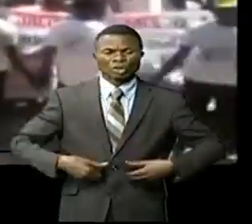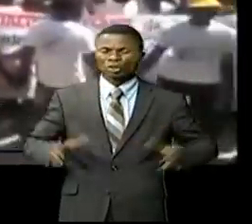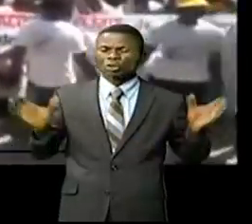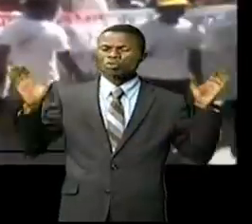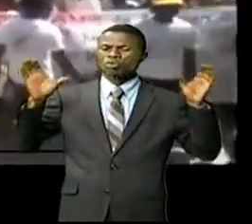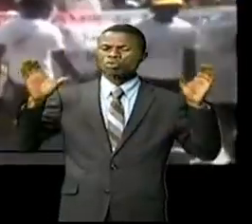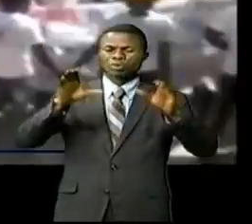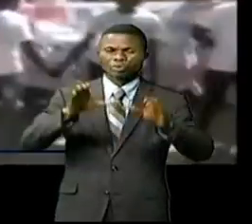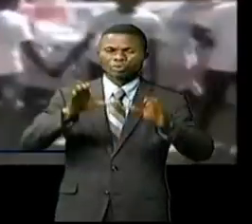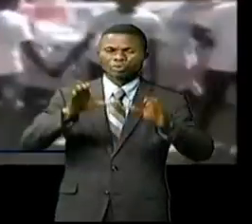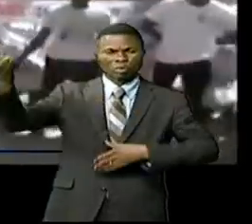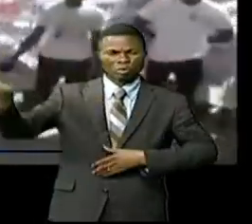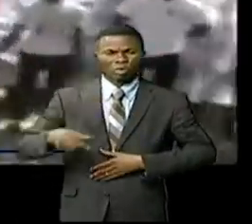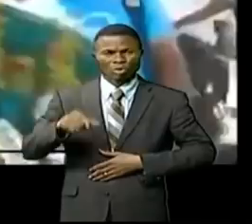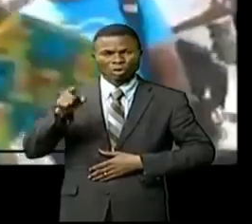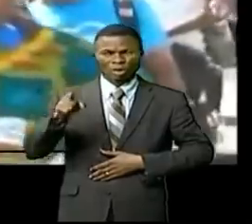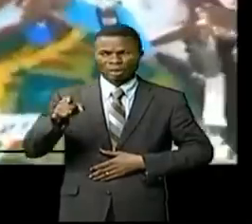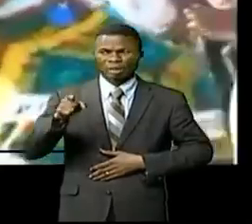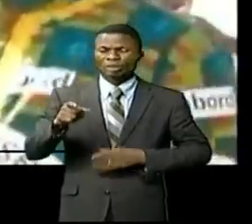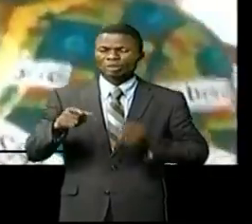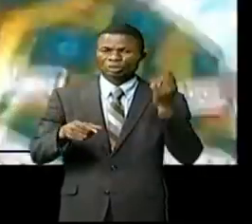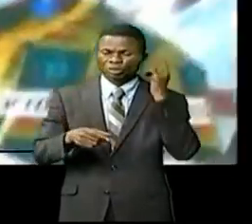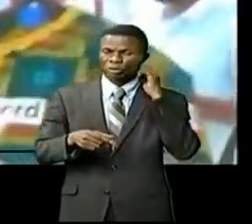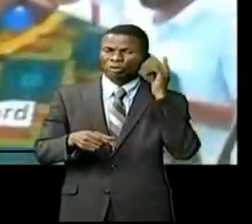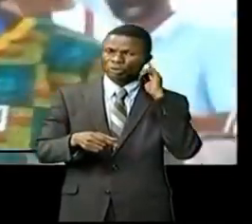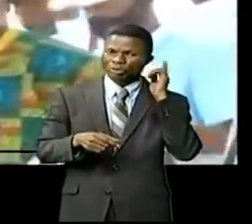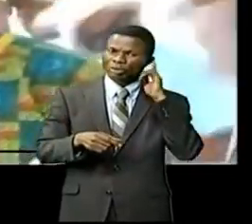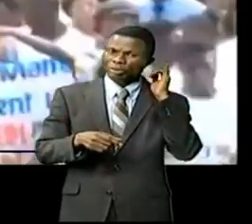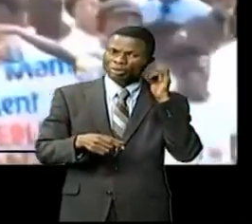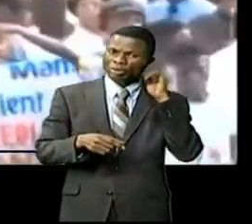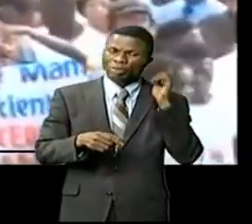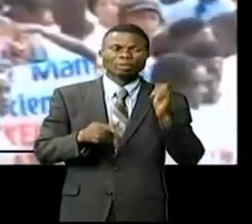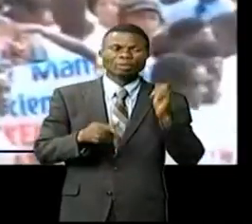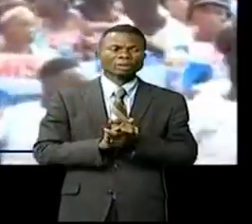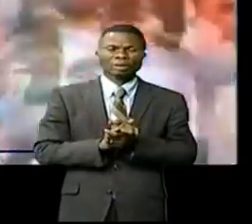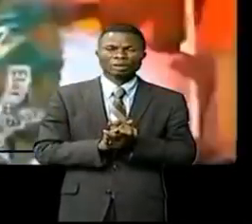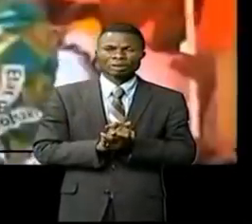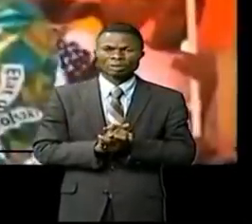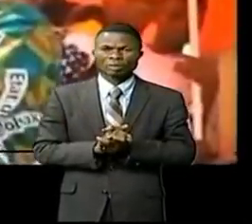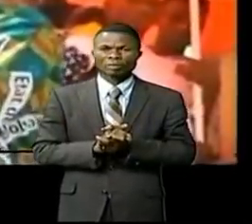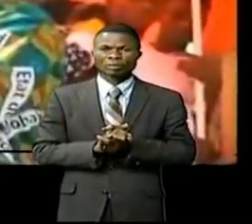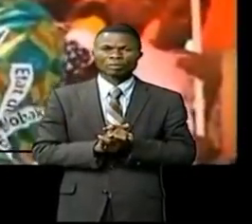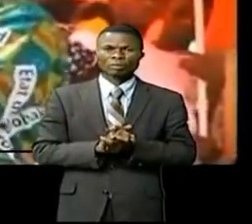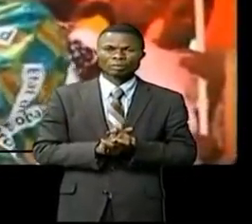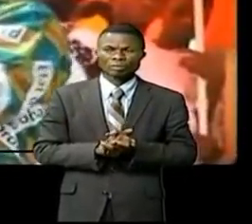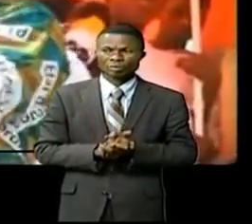République, Jean-Pierre Kasusu Lafayette Kilicho, dévoile son message.